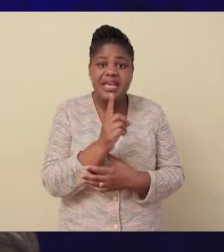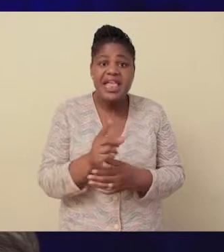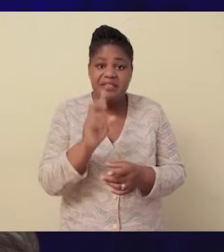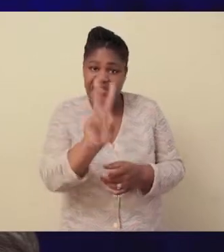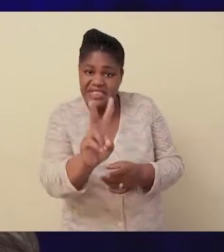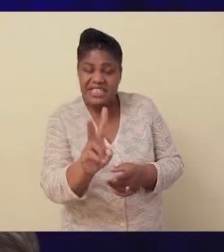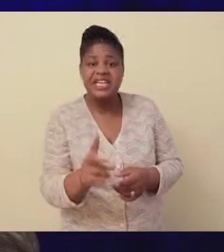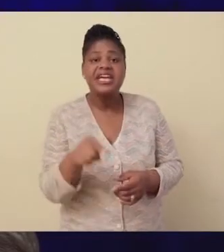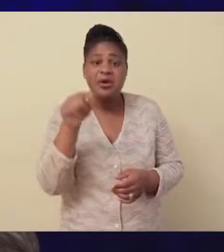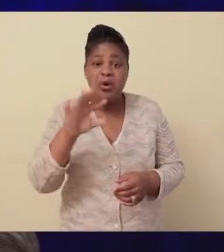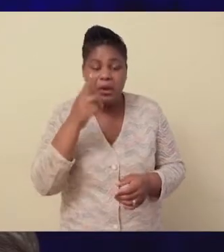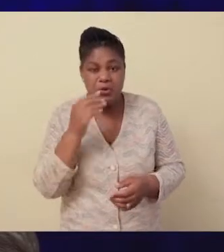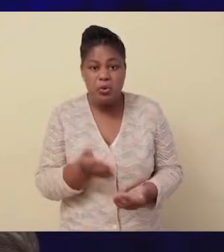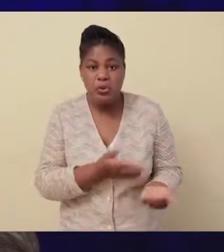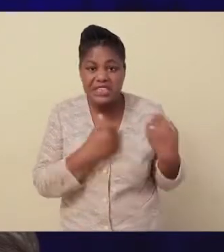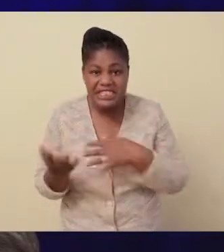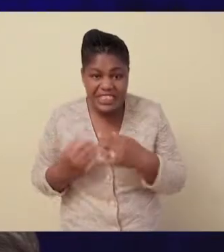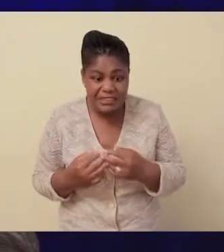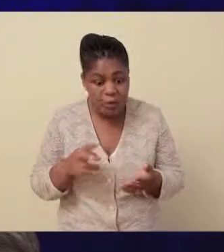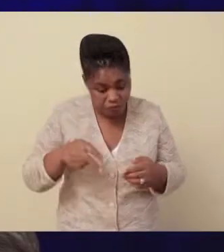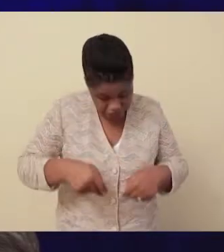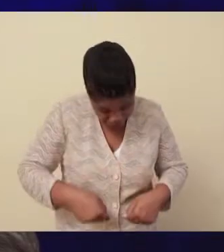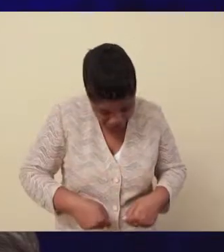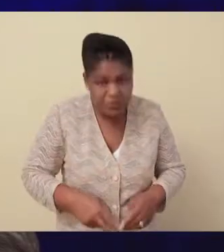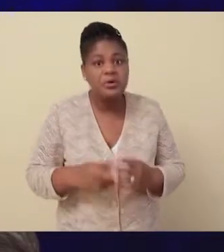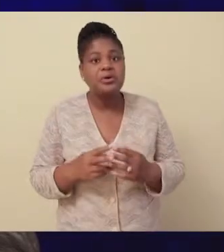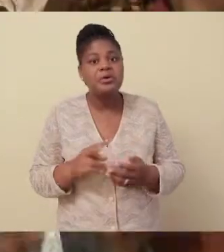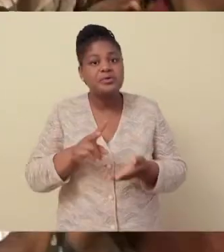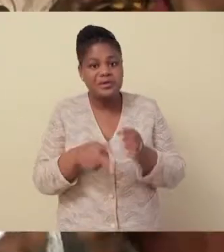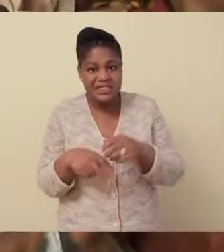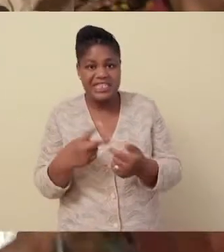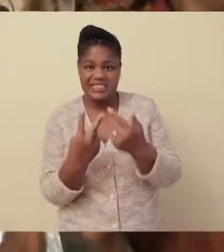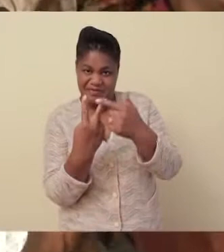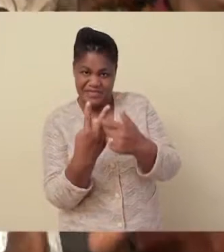mukana ndiwo mukana wako tora nguva yako